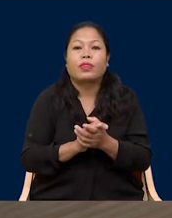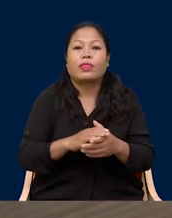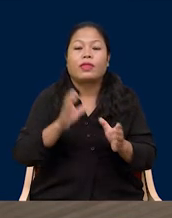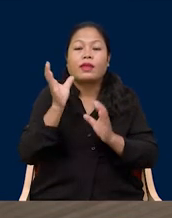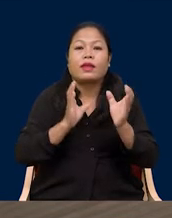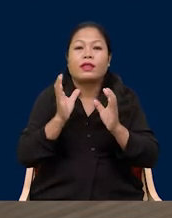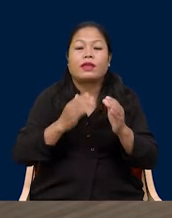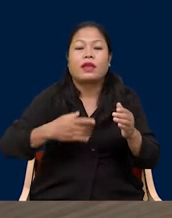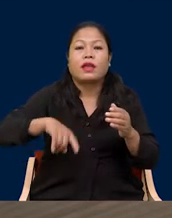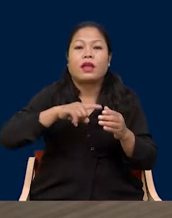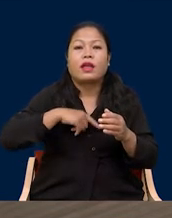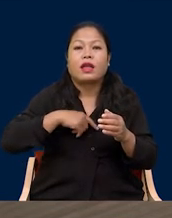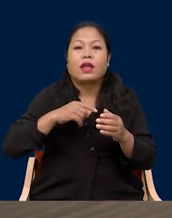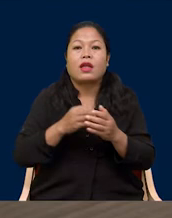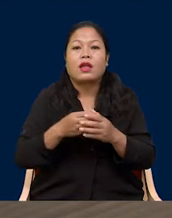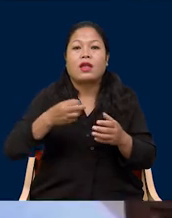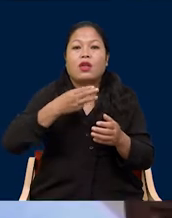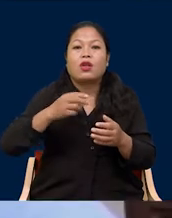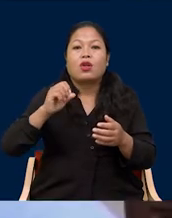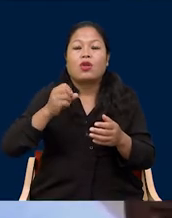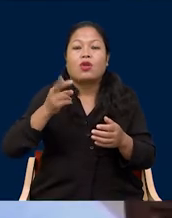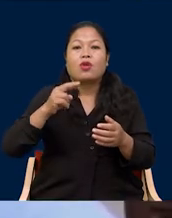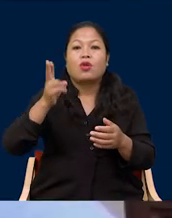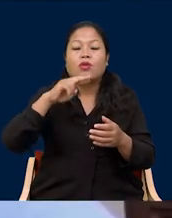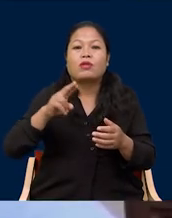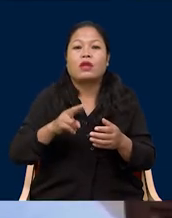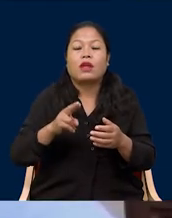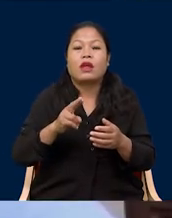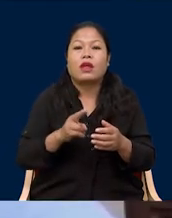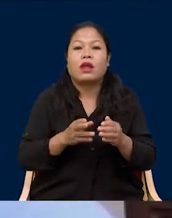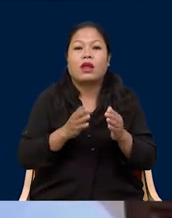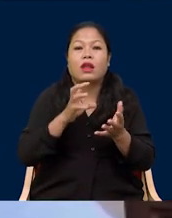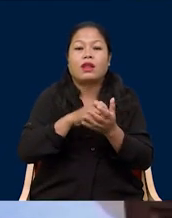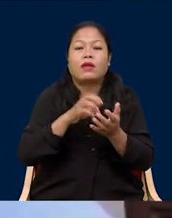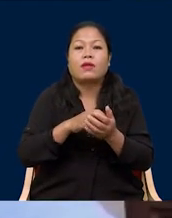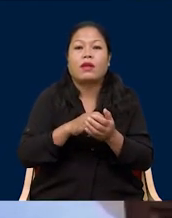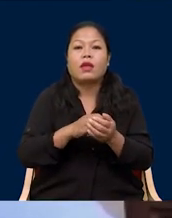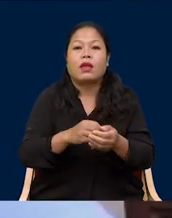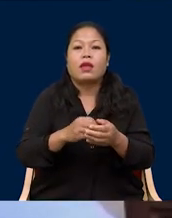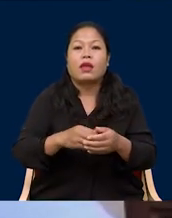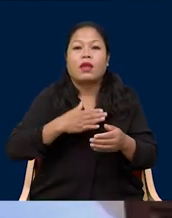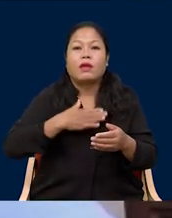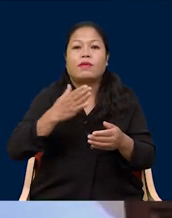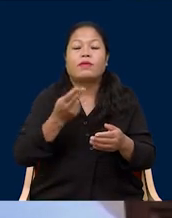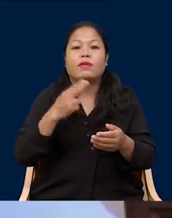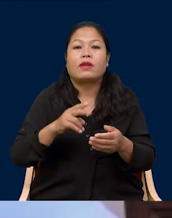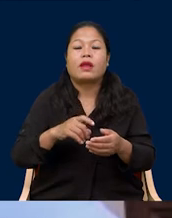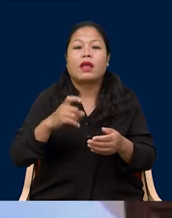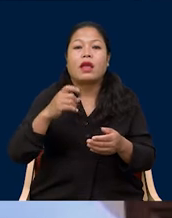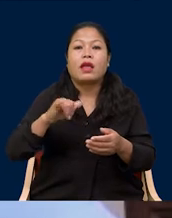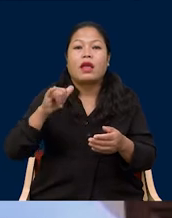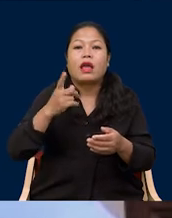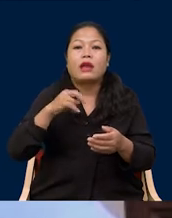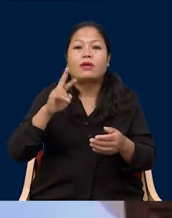चाहिँ यदि हाम्रो ऊर्जा सेक्टरमा चाहिँ हाम्रो आत्मनिर्भरता बढ्यो भने चाहिँ हामीले